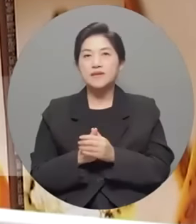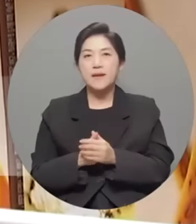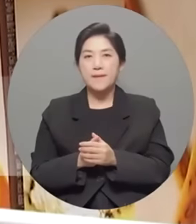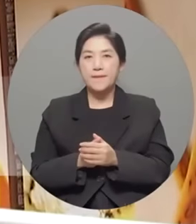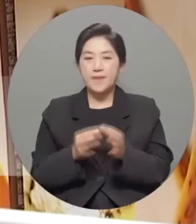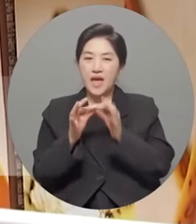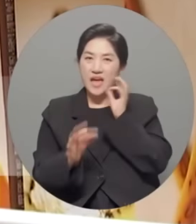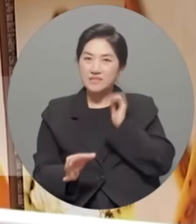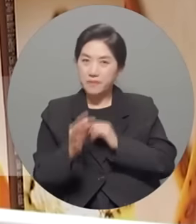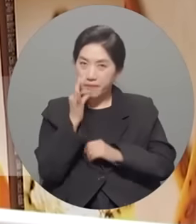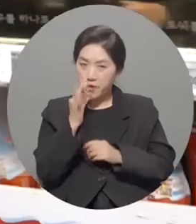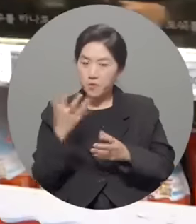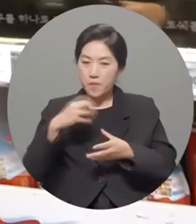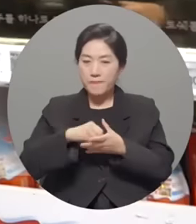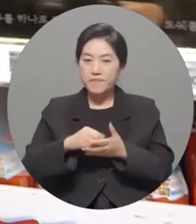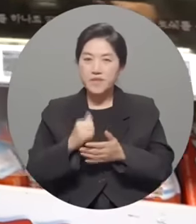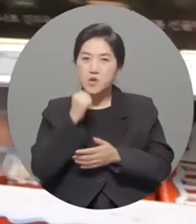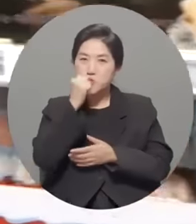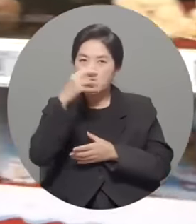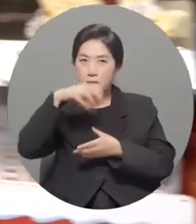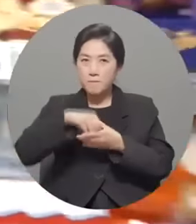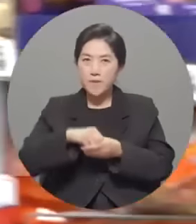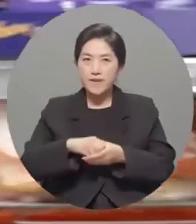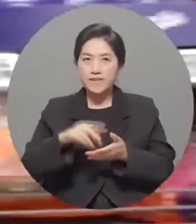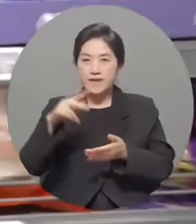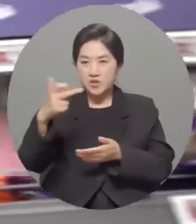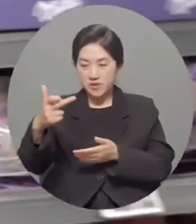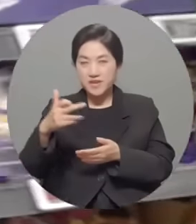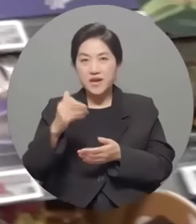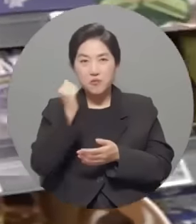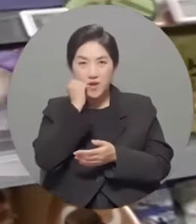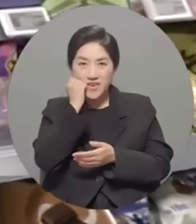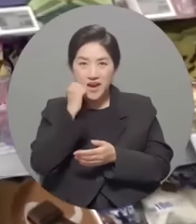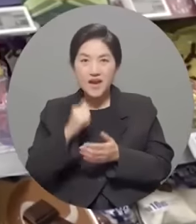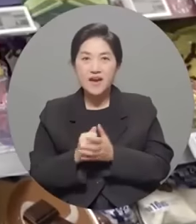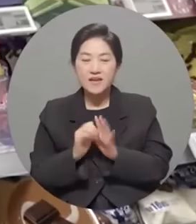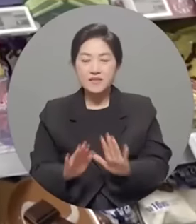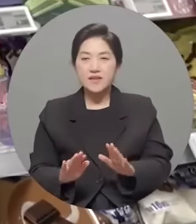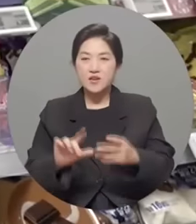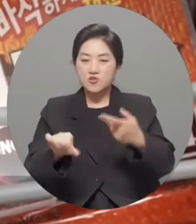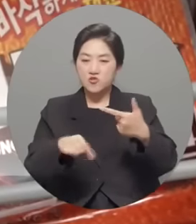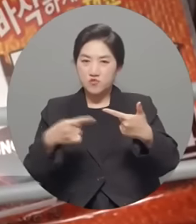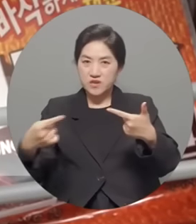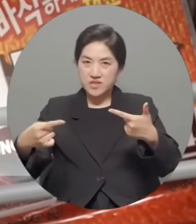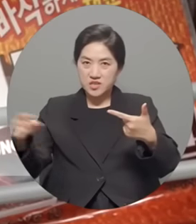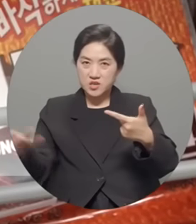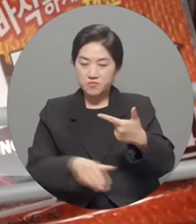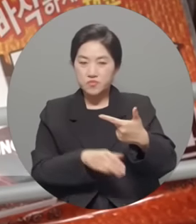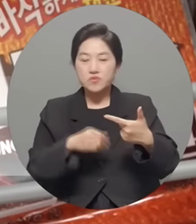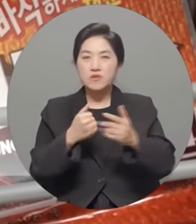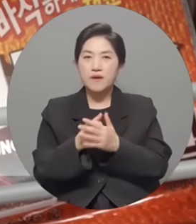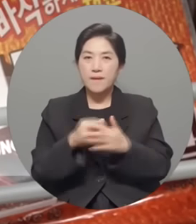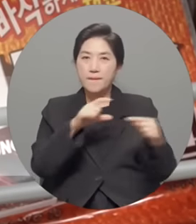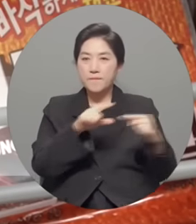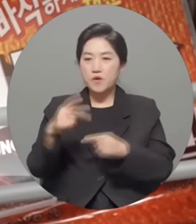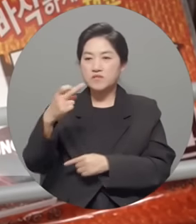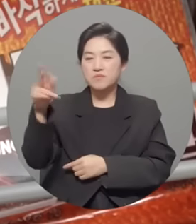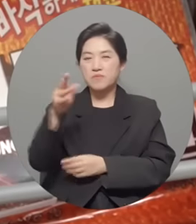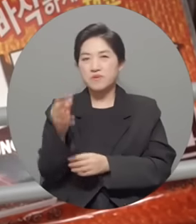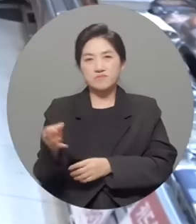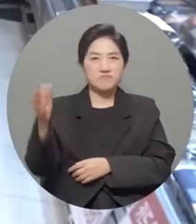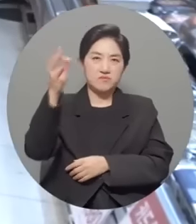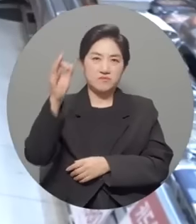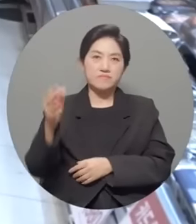빼빼로를 비롯한 초콜릿이 들어간 과자류 17개 제품 가격은 오는 6월 1일부터 평균 12%